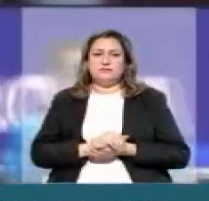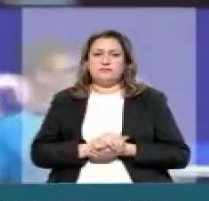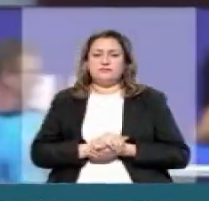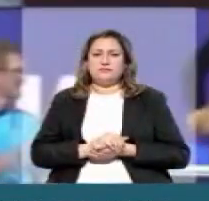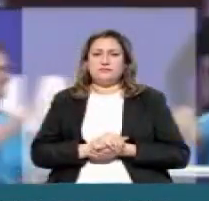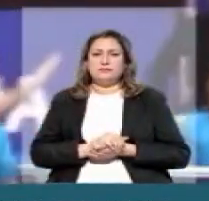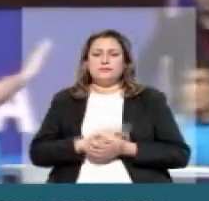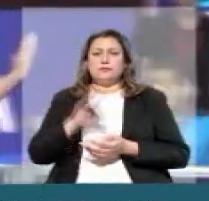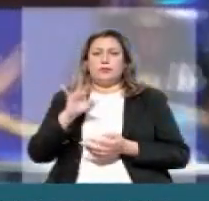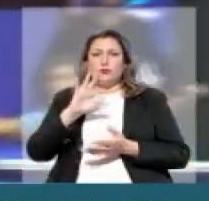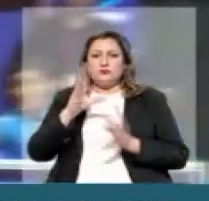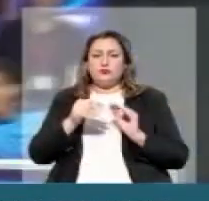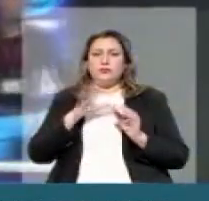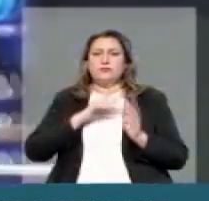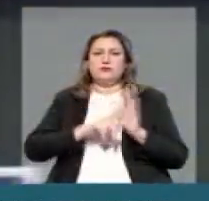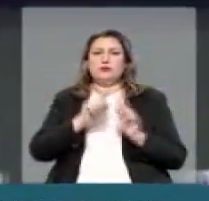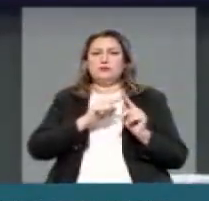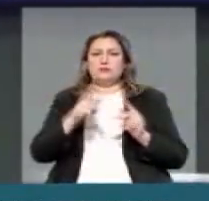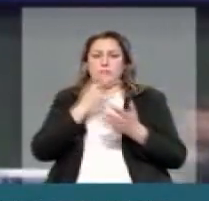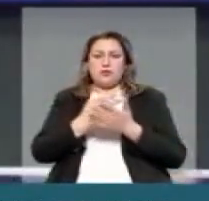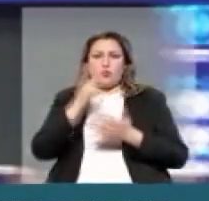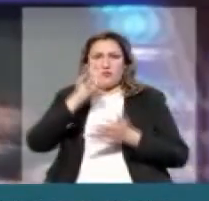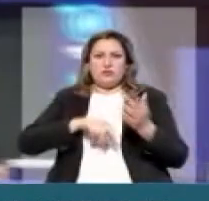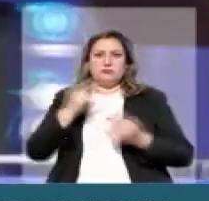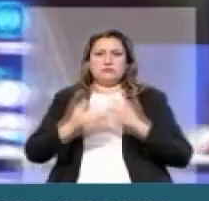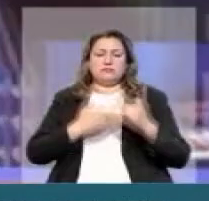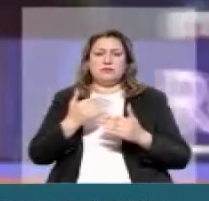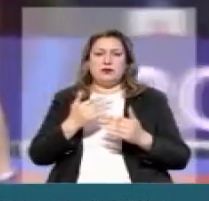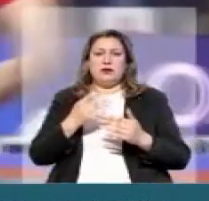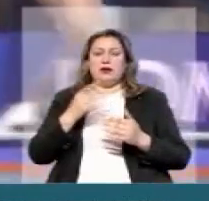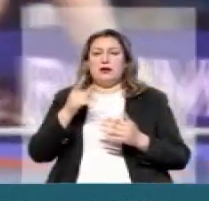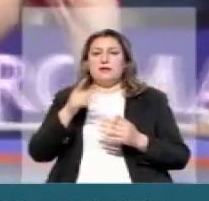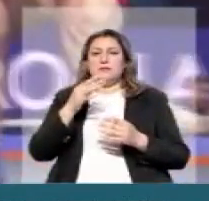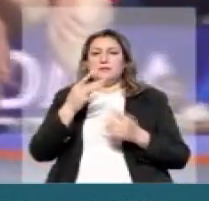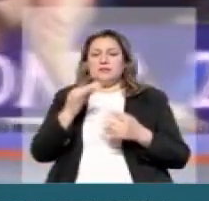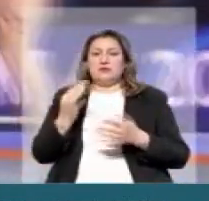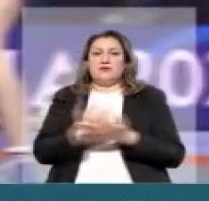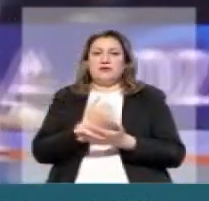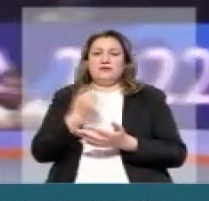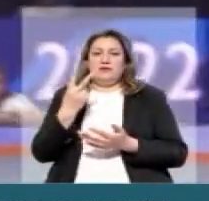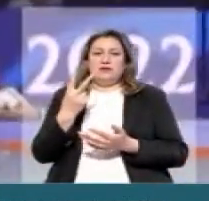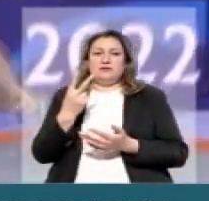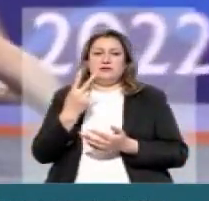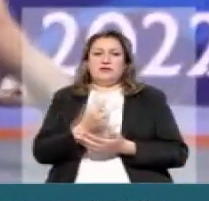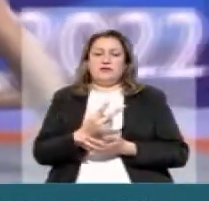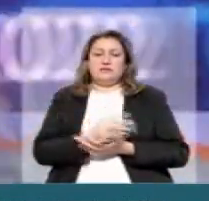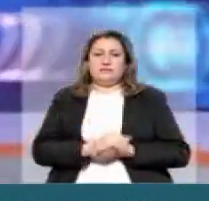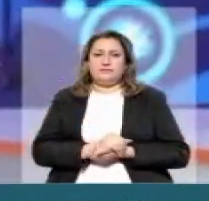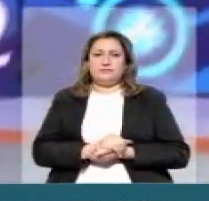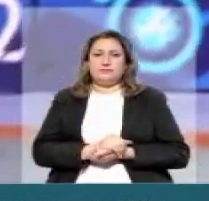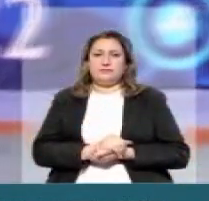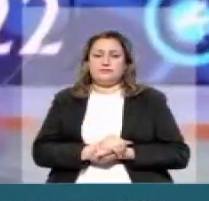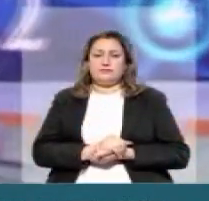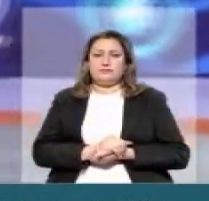Дарын Әскербек чемпион атағын жеңіп алды. Ол финалда америкалық Джексон Патрик Форрестті тізе бүктіріп, жеңімпаз тұғырына көтерілді.